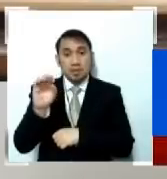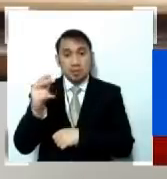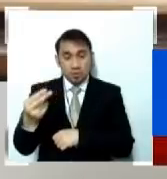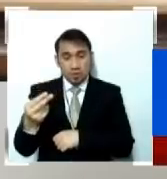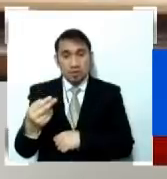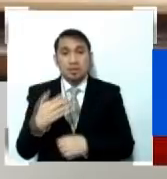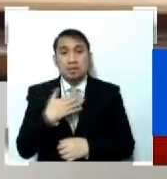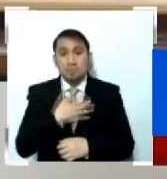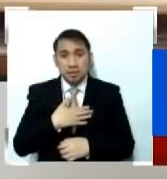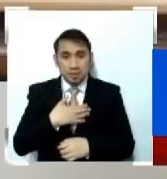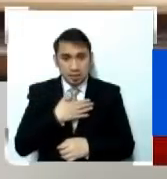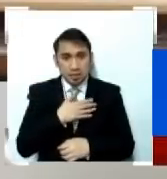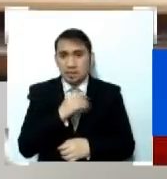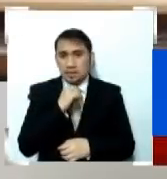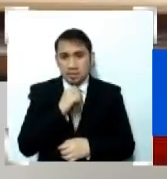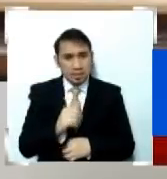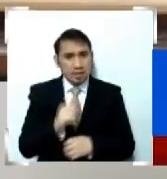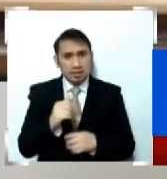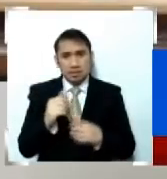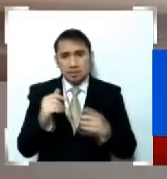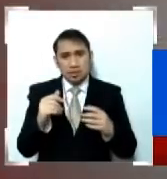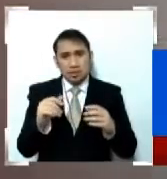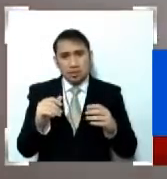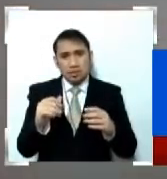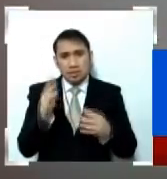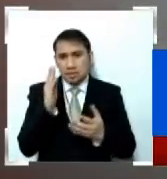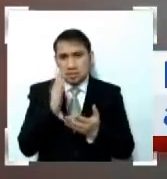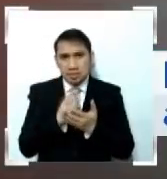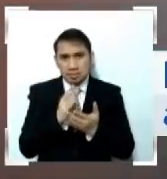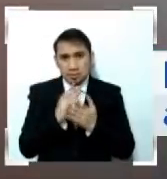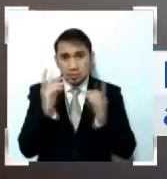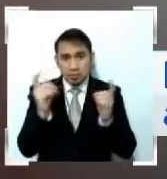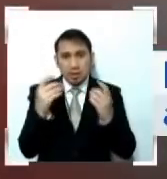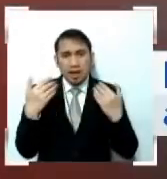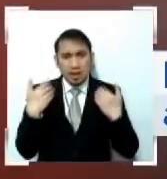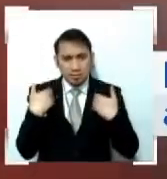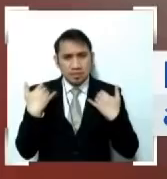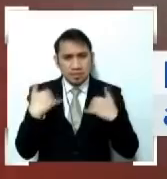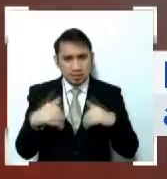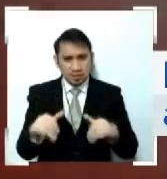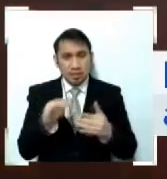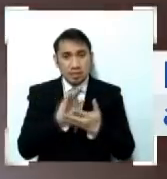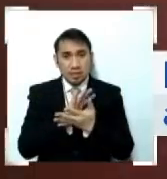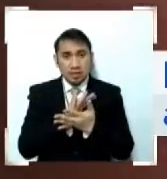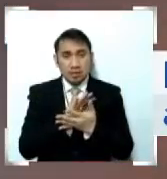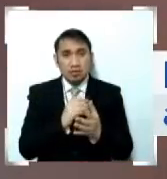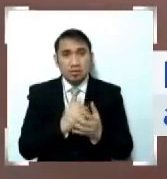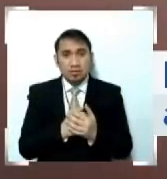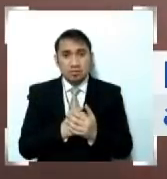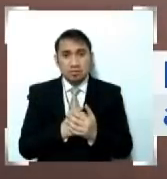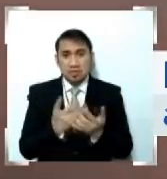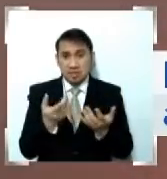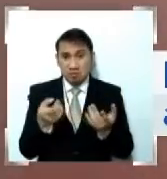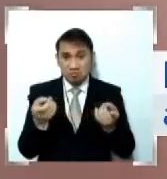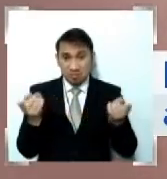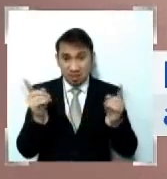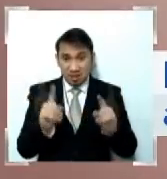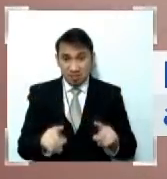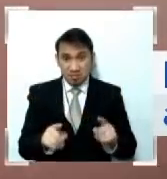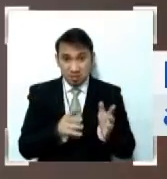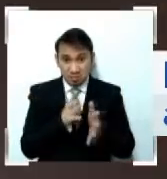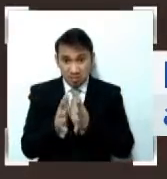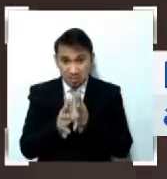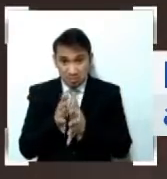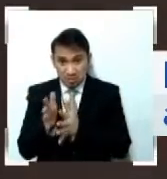ganitong pagkakasayahan dahil nandyan pa rin ho yung virus. Lalo't iniiwasang mauwi ang mga pagtitipon sa mga super spreader